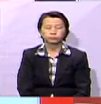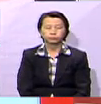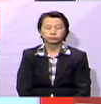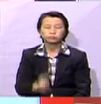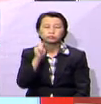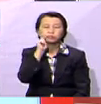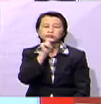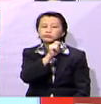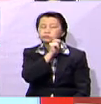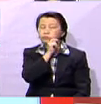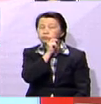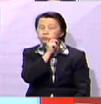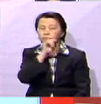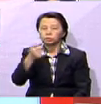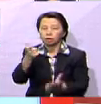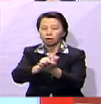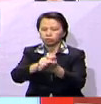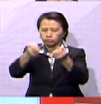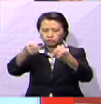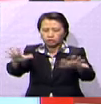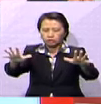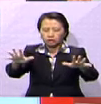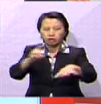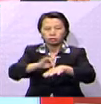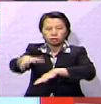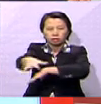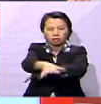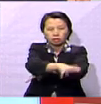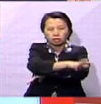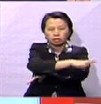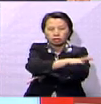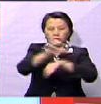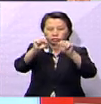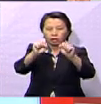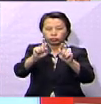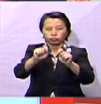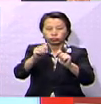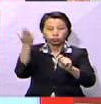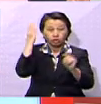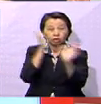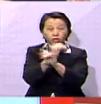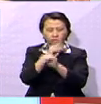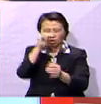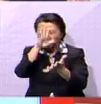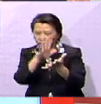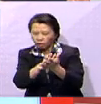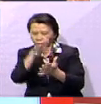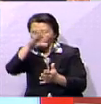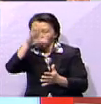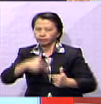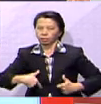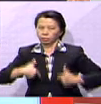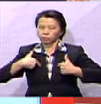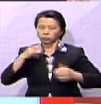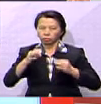Kembar kepada Azimuddin Alwi yang dilaporkan hilang di pantai Spandi Lundu Sabtu lalu. Yakin abangnya masih hidup?